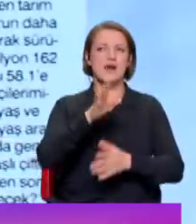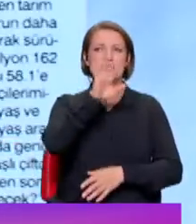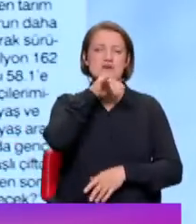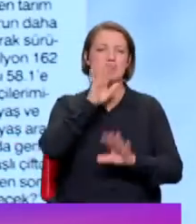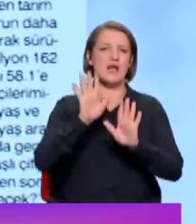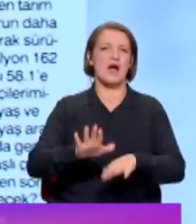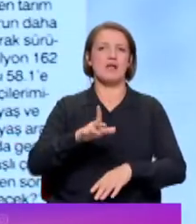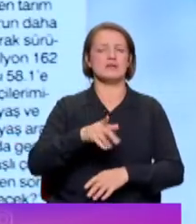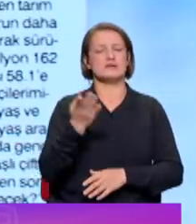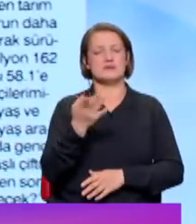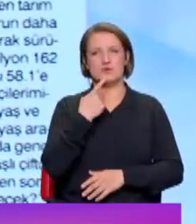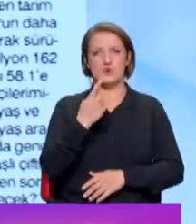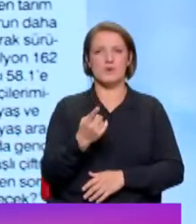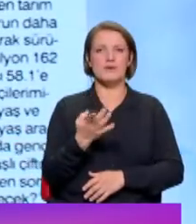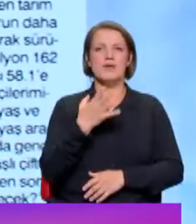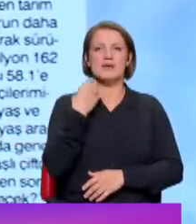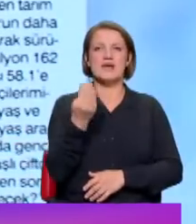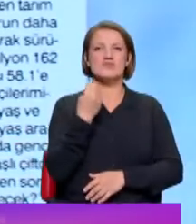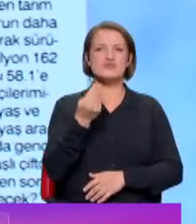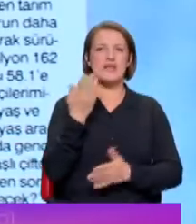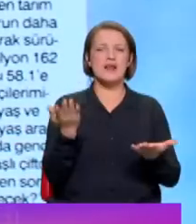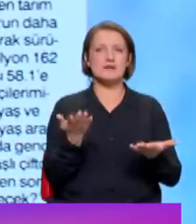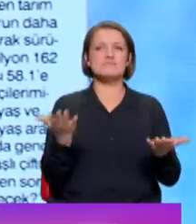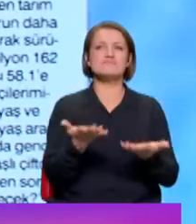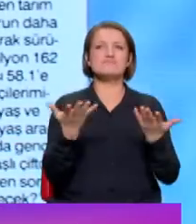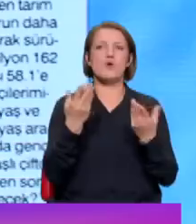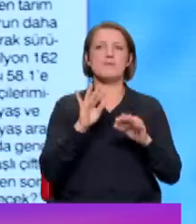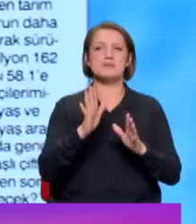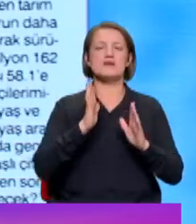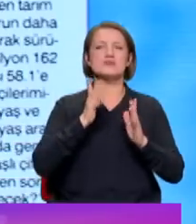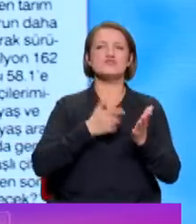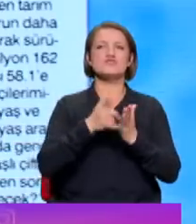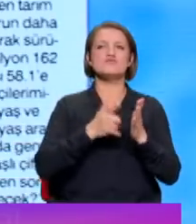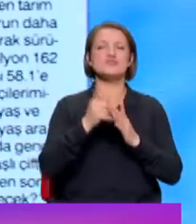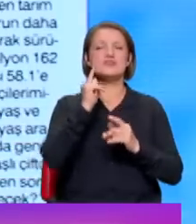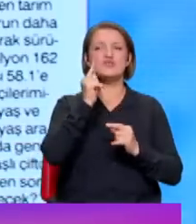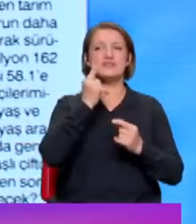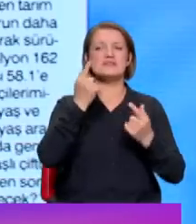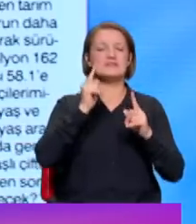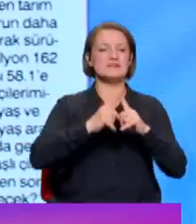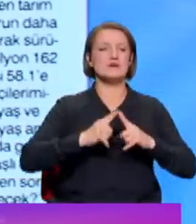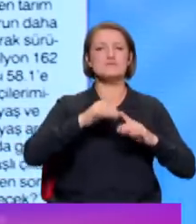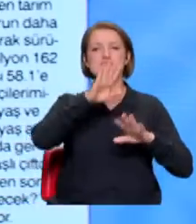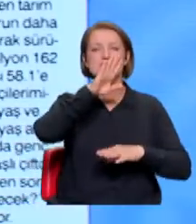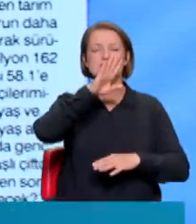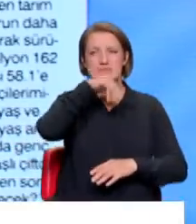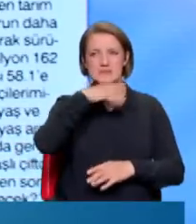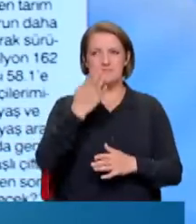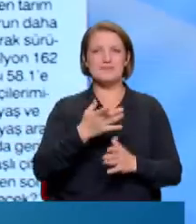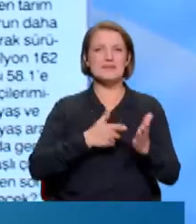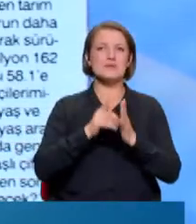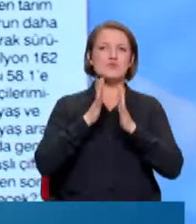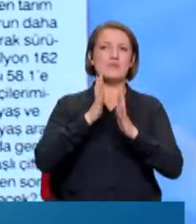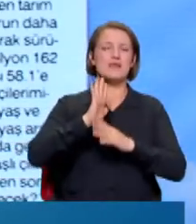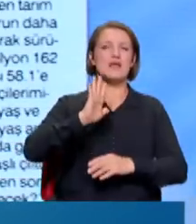kaldı diyor gün boyu manşetten gençler teşvik edilmediği için faal Çiftçi nüfusunun giderek yaşlanması tarım üretiminin